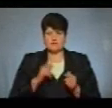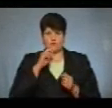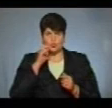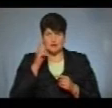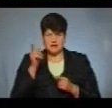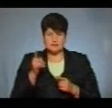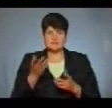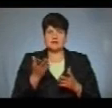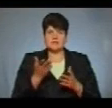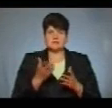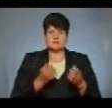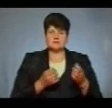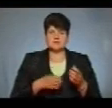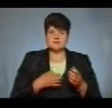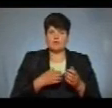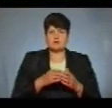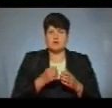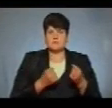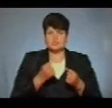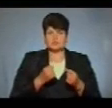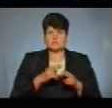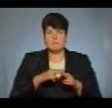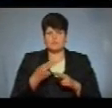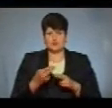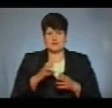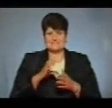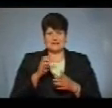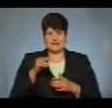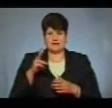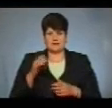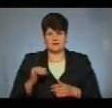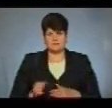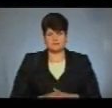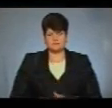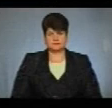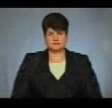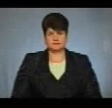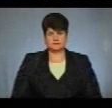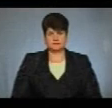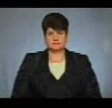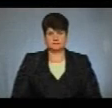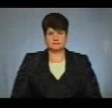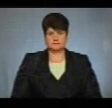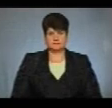Україну, де застрахована ваша машина, щоб вам покривали цю страхівку. Діана Ярошенко, Юрій Багрій, новини.